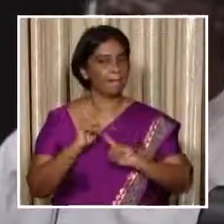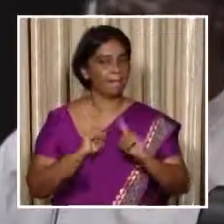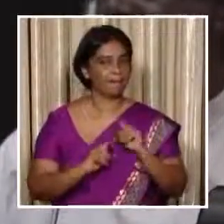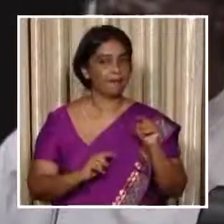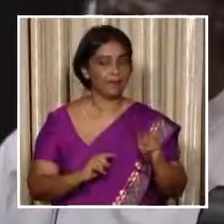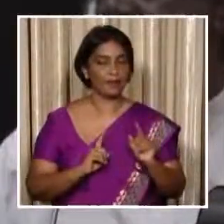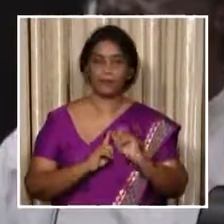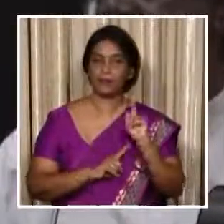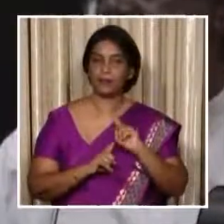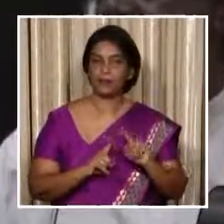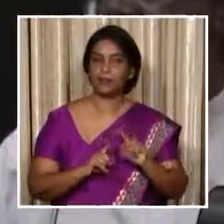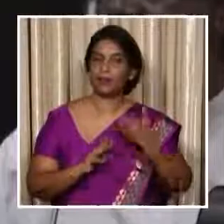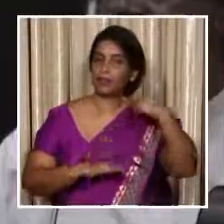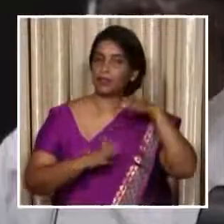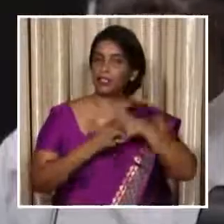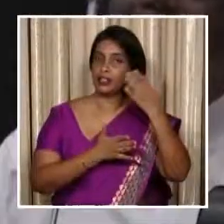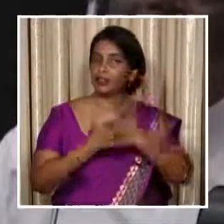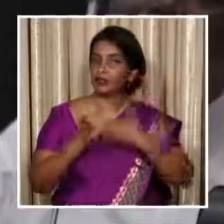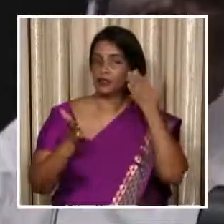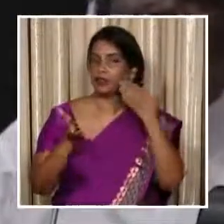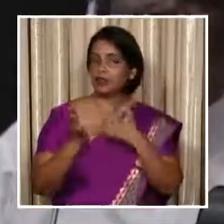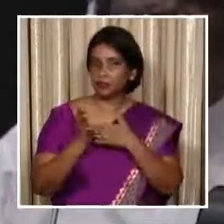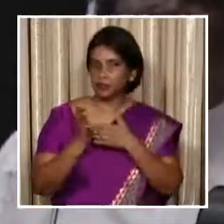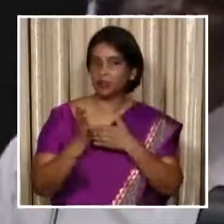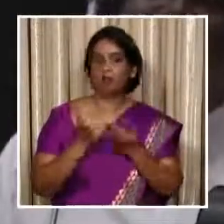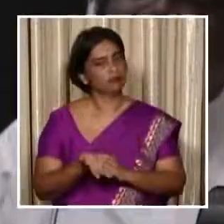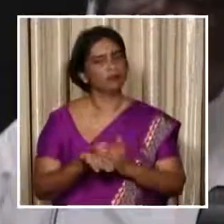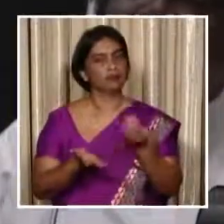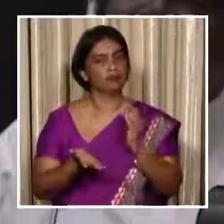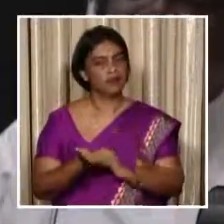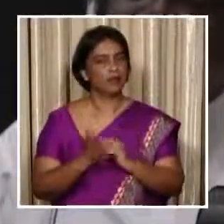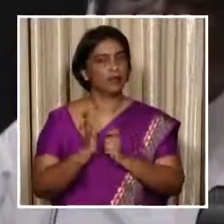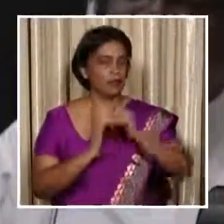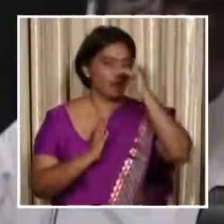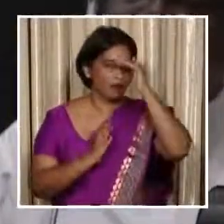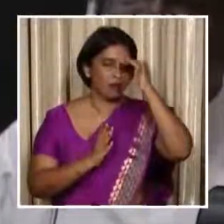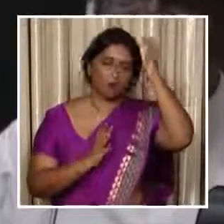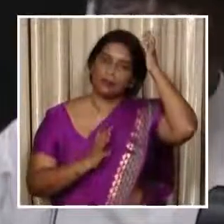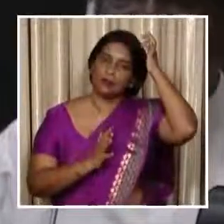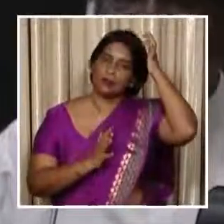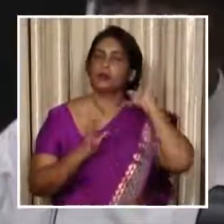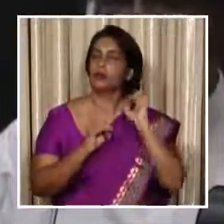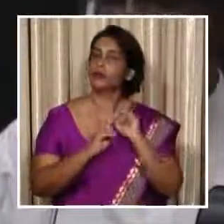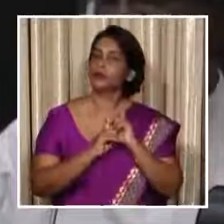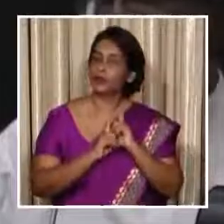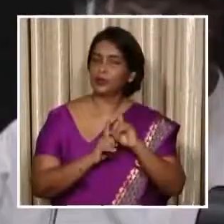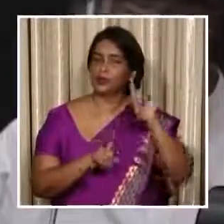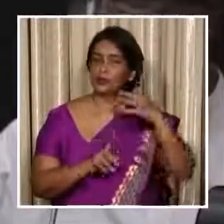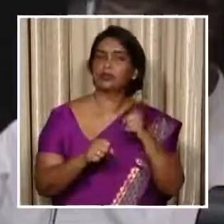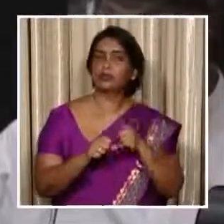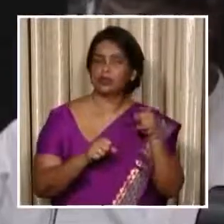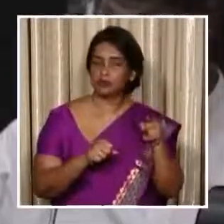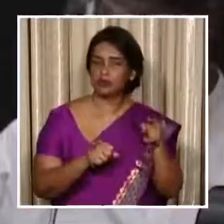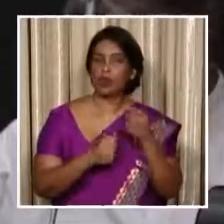மே பாலிமேந்தே பரண ஹன்சாட்டிக அரகின பலுவனா வரின் மர பாதாள நாயக்கு இத்தாமத் பிரச்சண்ட சியகணம்